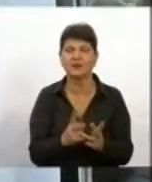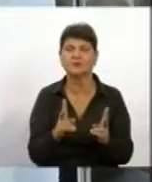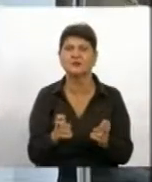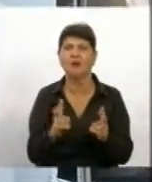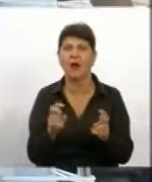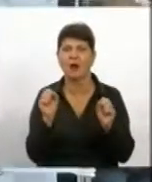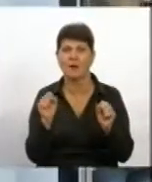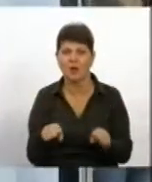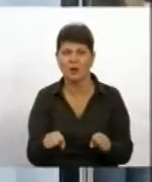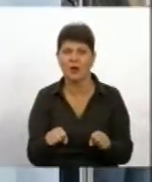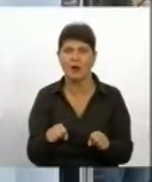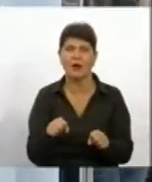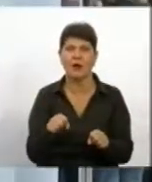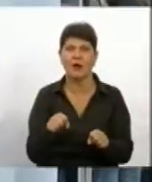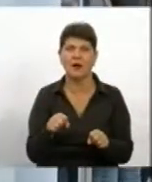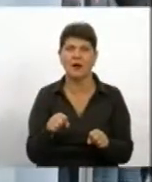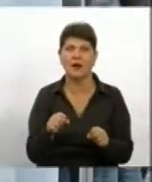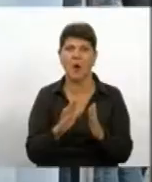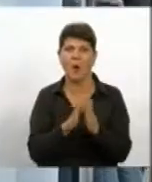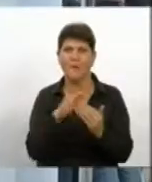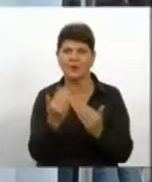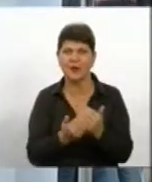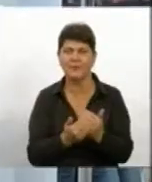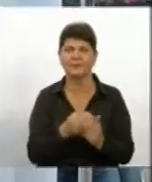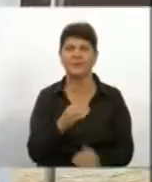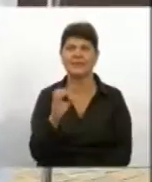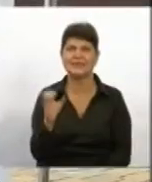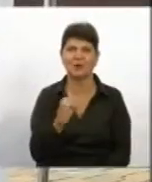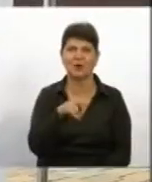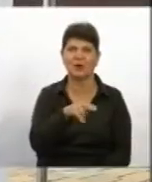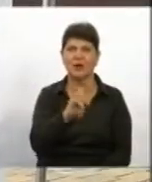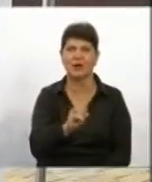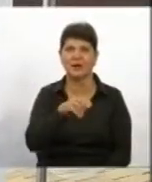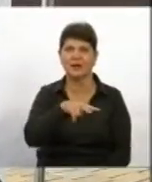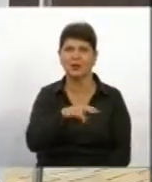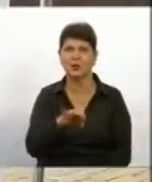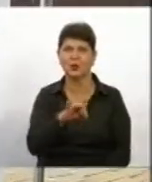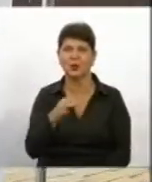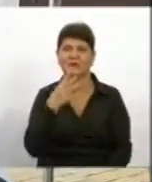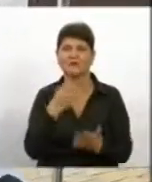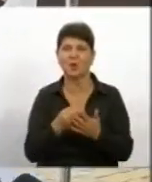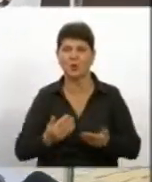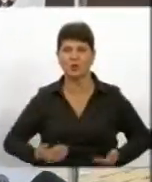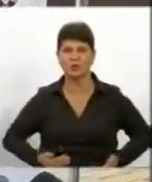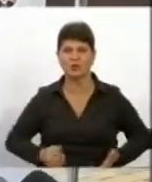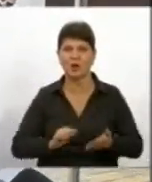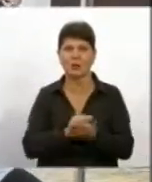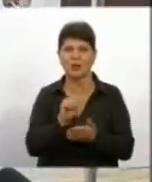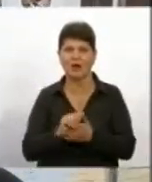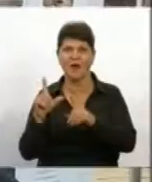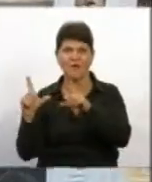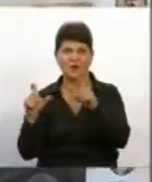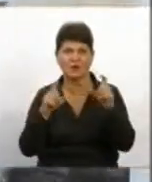виглядати аватарка та обкладинка сторінки Симона Петлюри, які фотографії він би міг публікувати у своєму життєписі, з ким